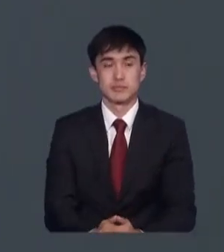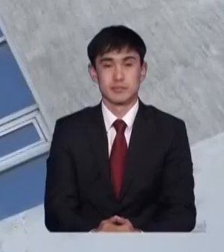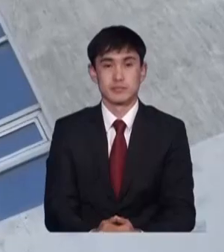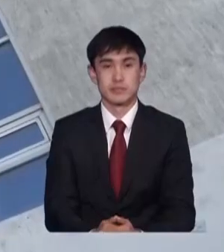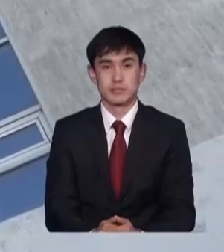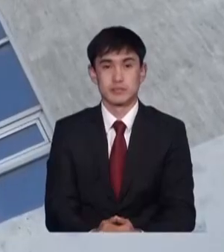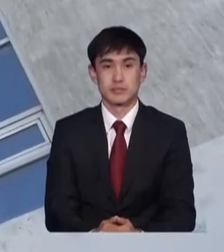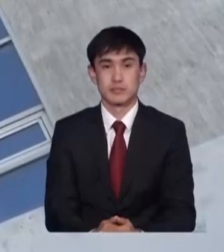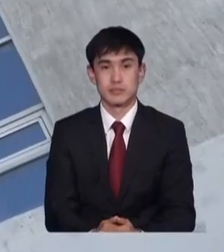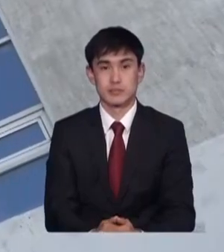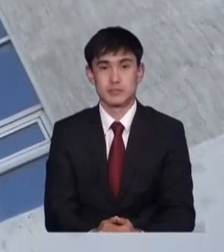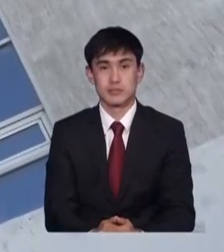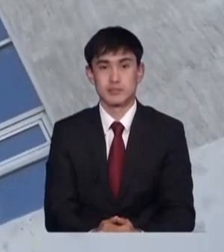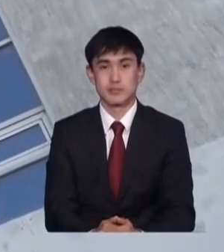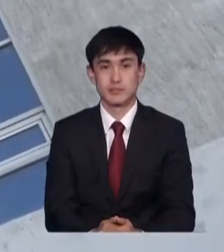телерадиокомпания